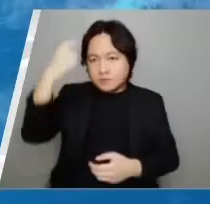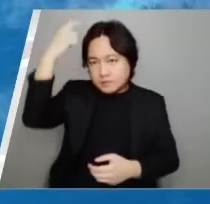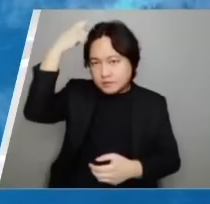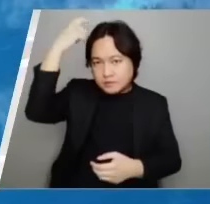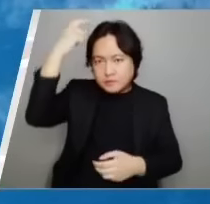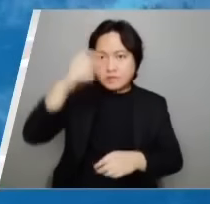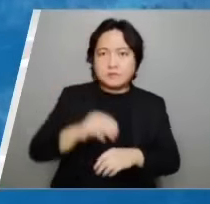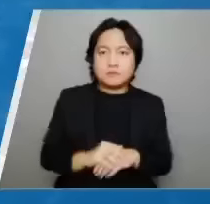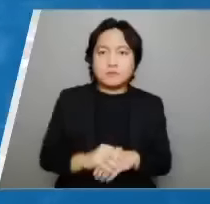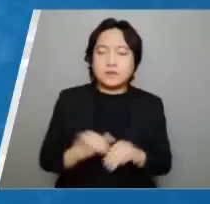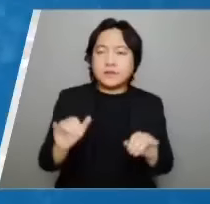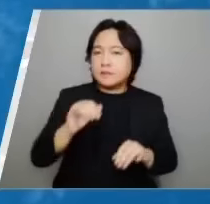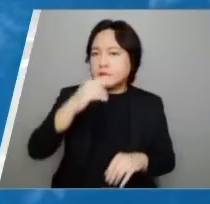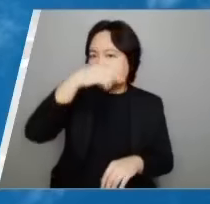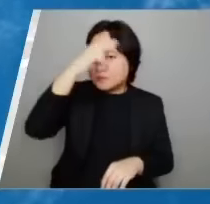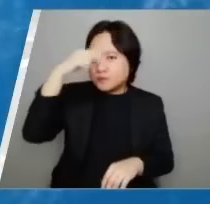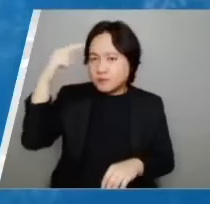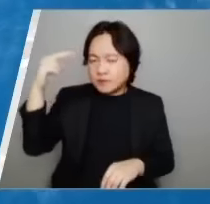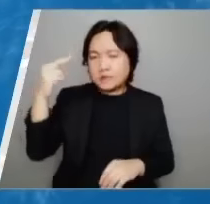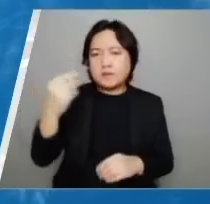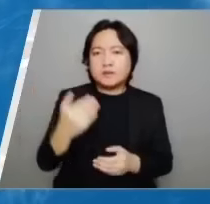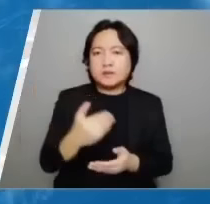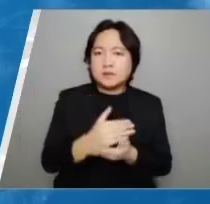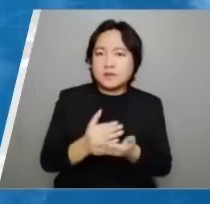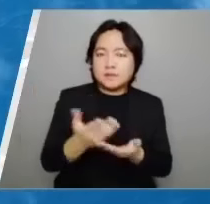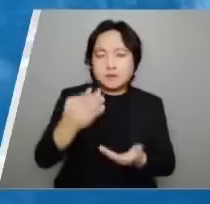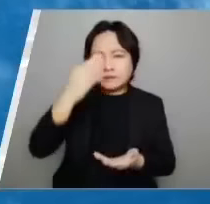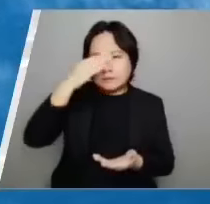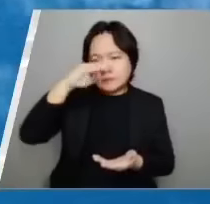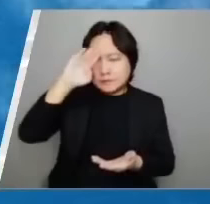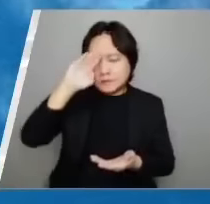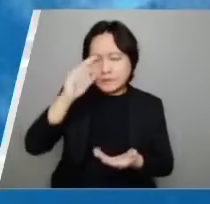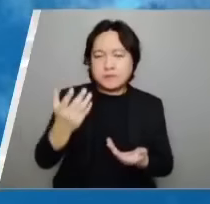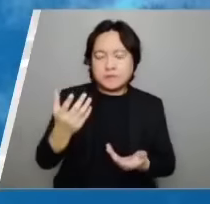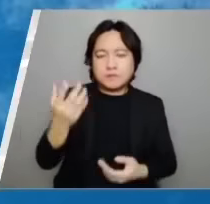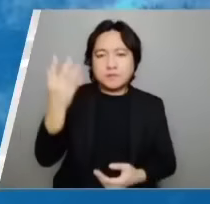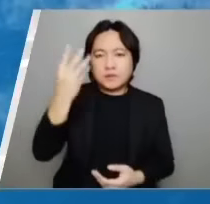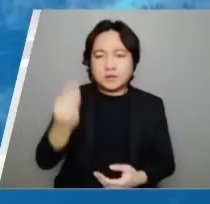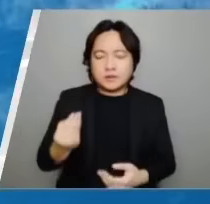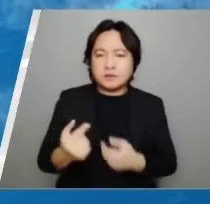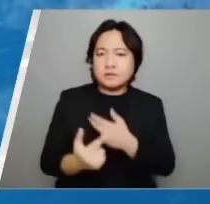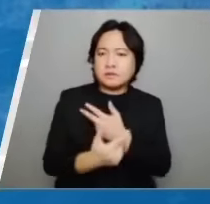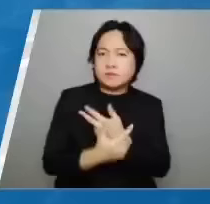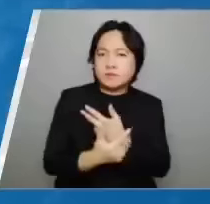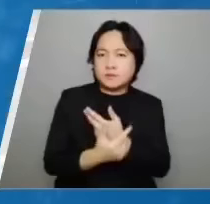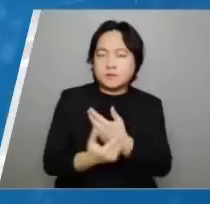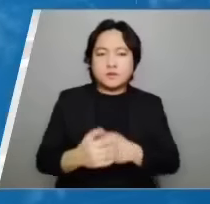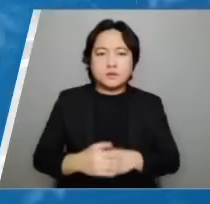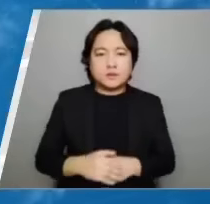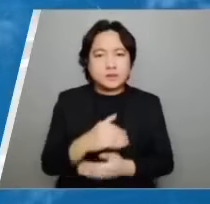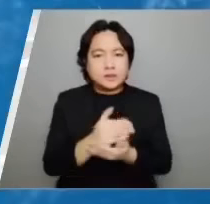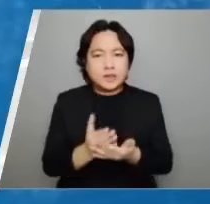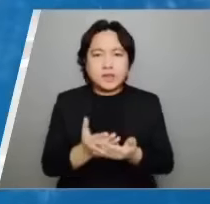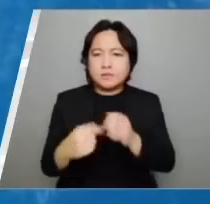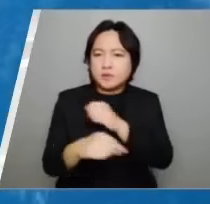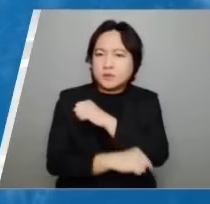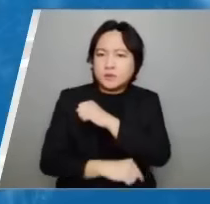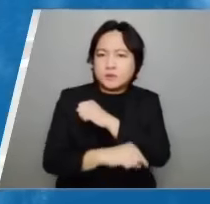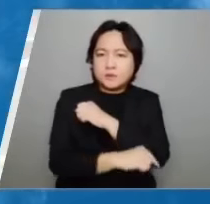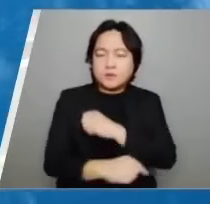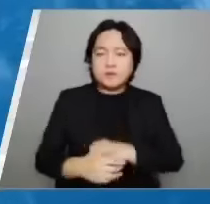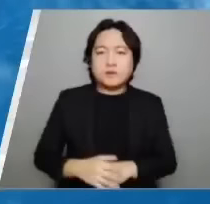ng Rizal, natitirang bahagi ng Cavite, Batangas, Laguna at natitirang bahagi ng Quezon, ganyan din sa